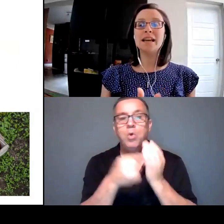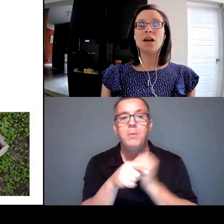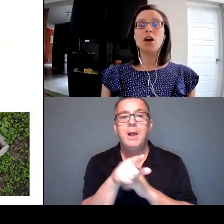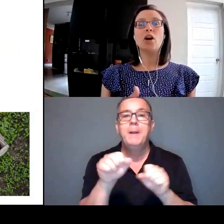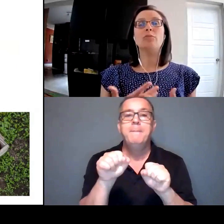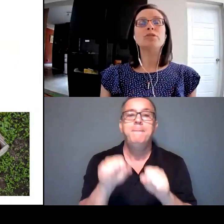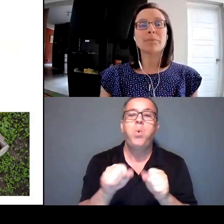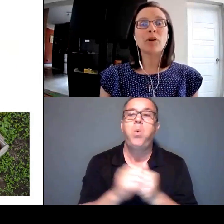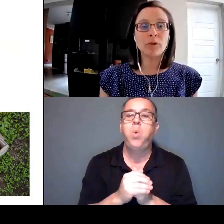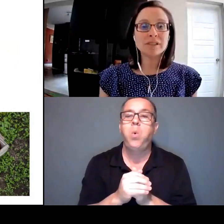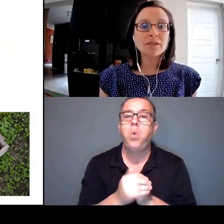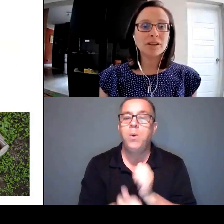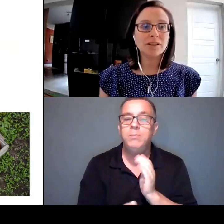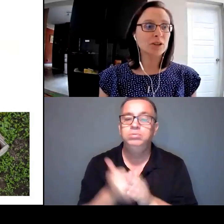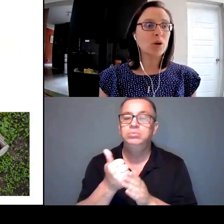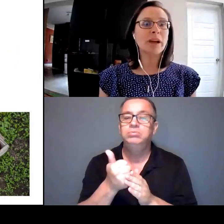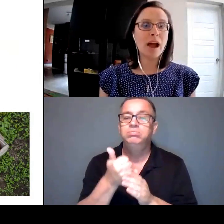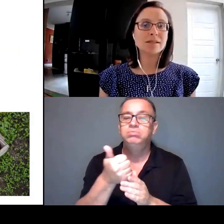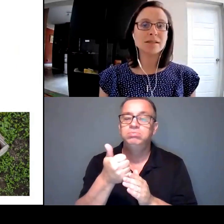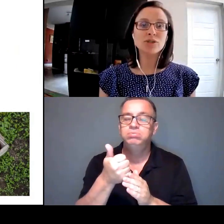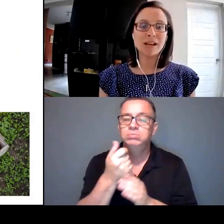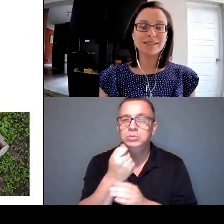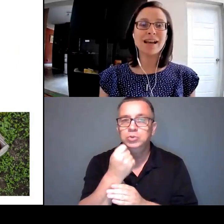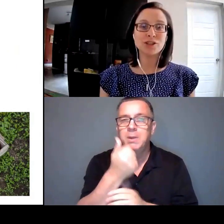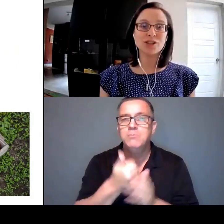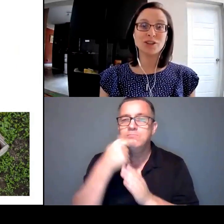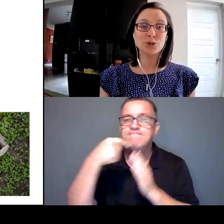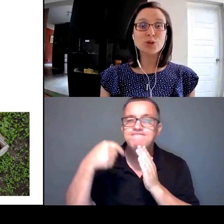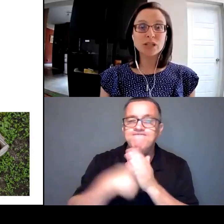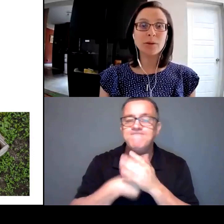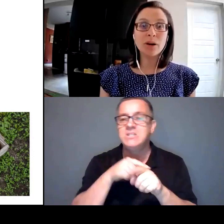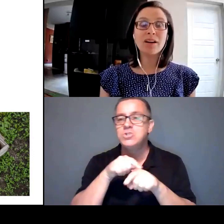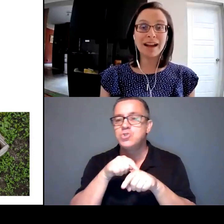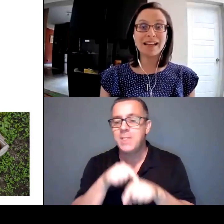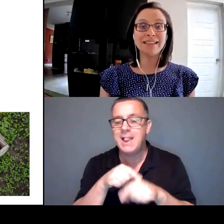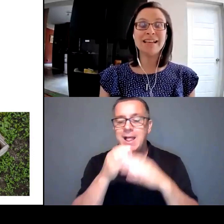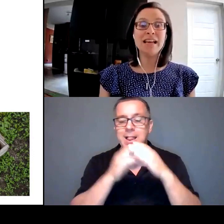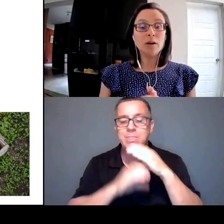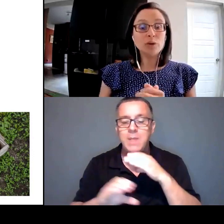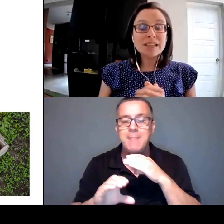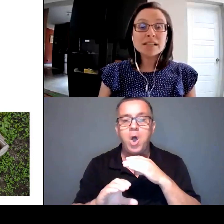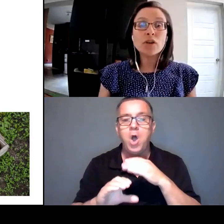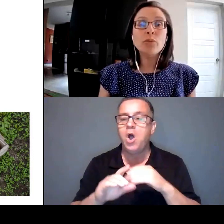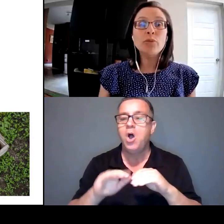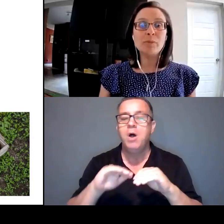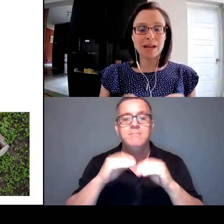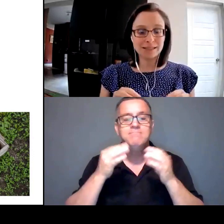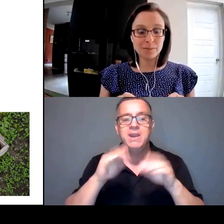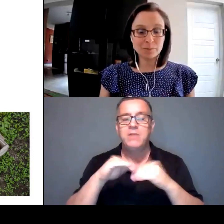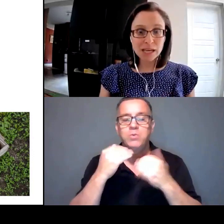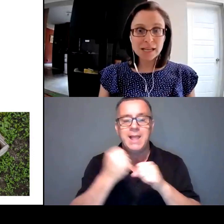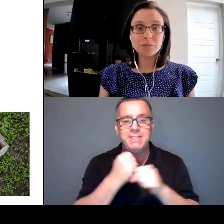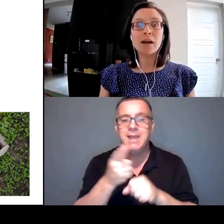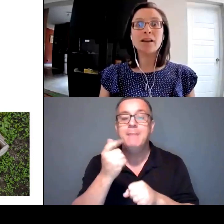puissiez plus approfondir votre compréhension du jardinage sous tunnel bas à l'année. Puis, qu'est-ce que vous pouvez